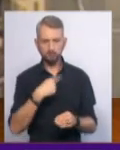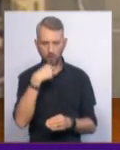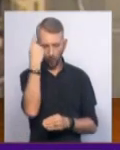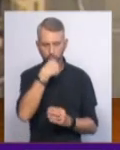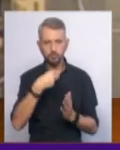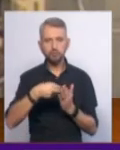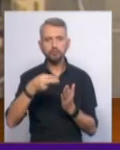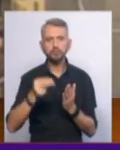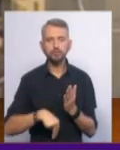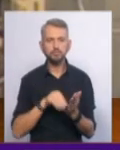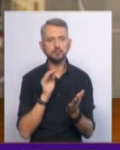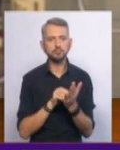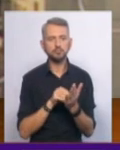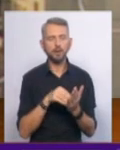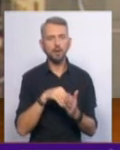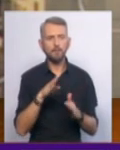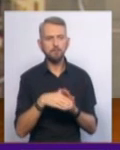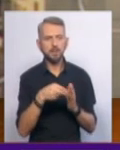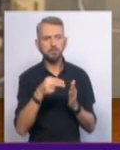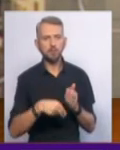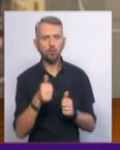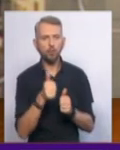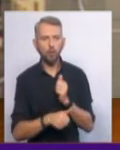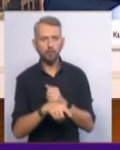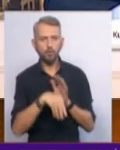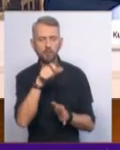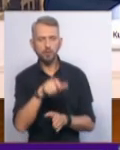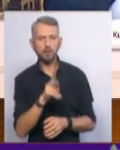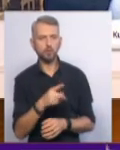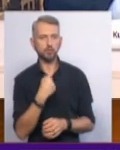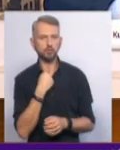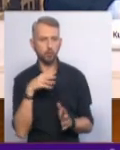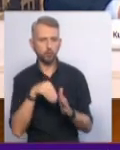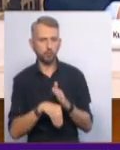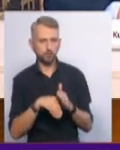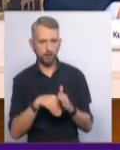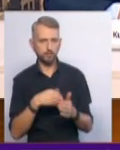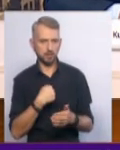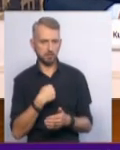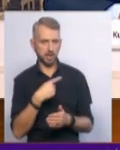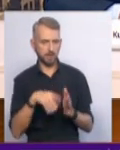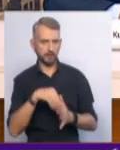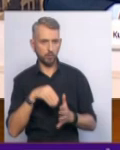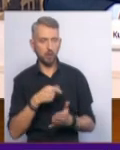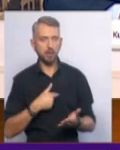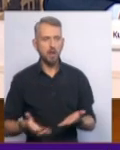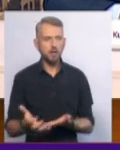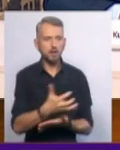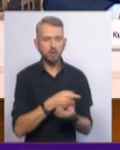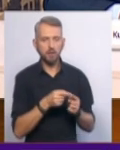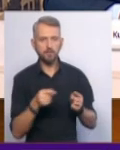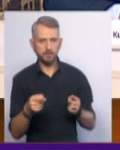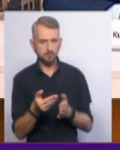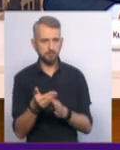особисто під підпис від кожного виборця, який голосував за мене на виборах. Я назбирав за період кампанії